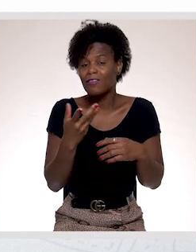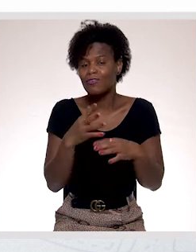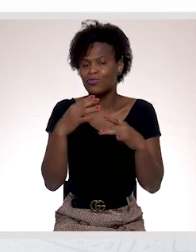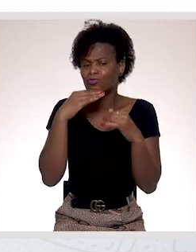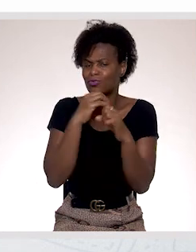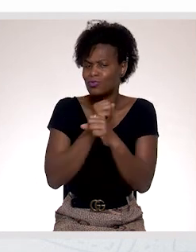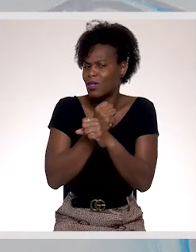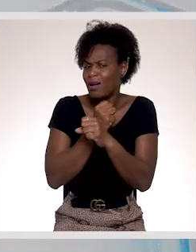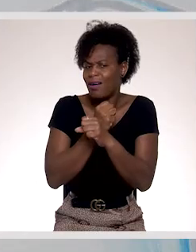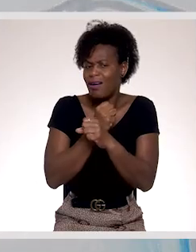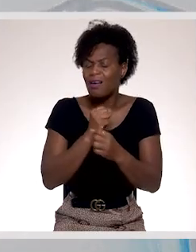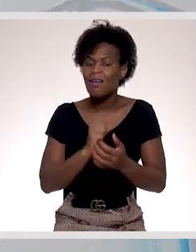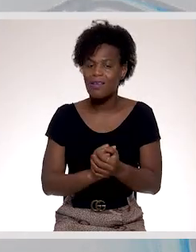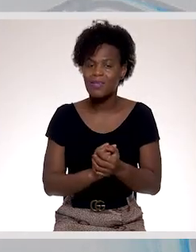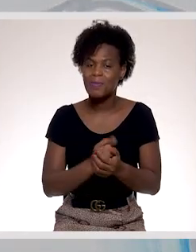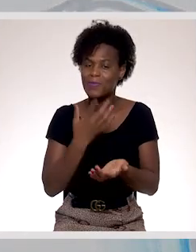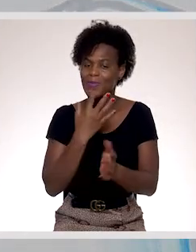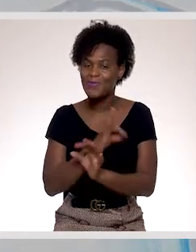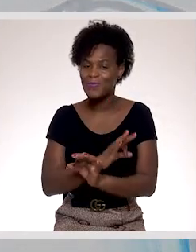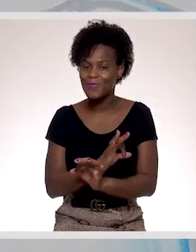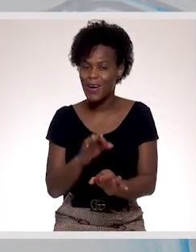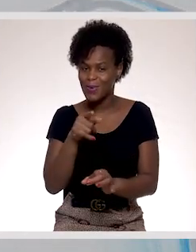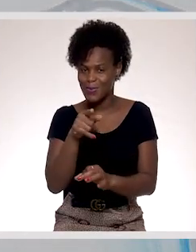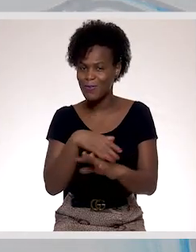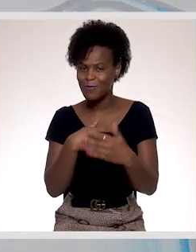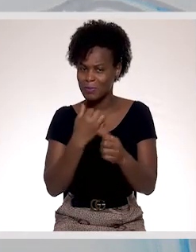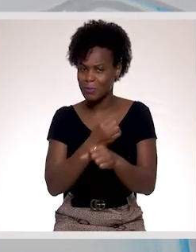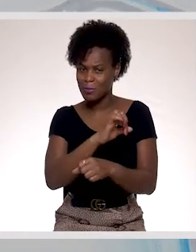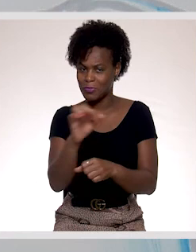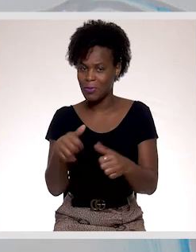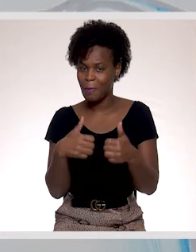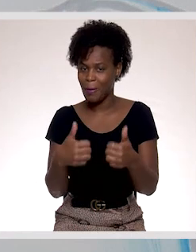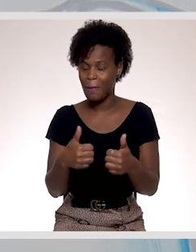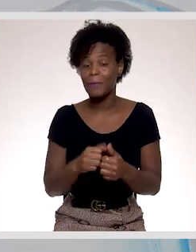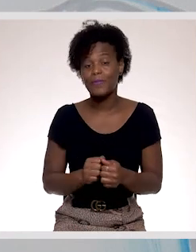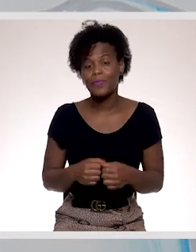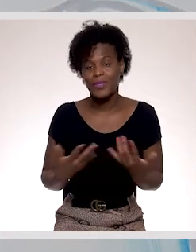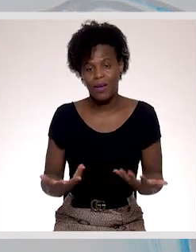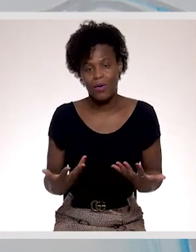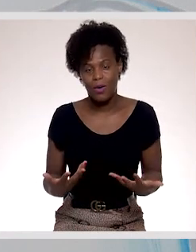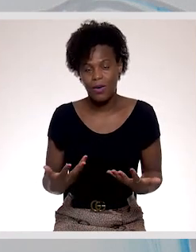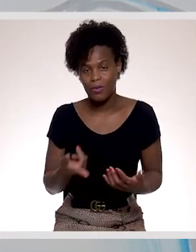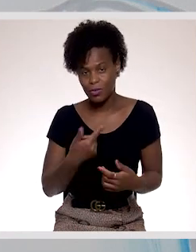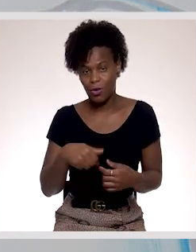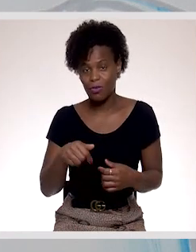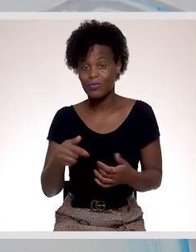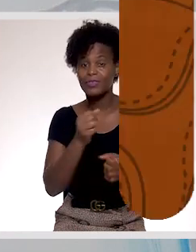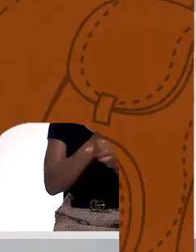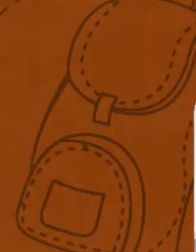froid. Magnifique. Tu as très bien fait ton travail. Maintenant, on passe au